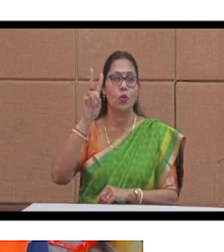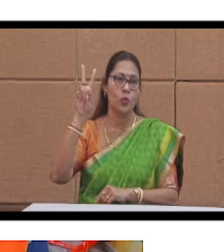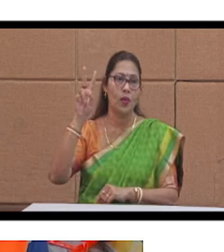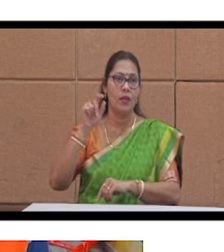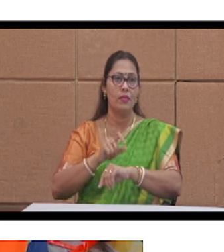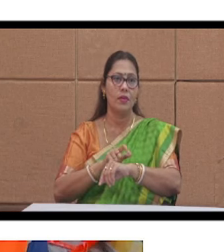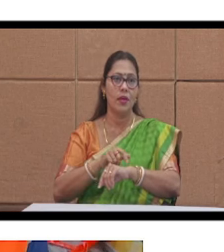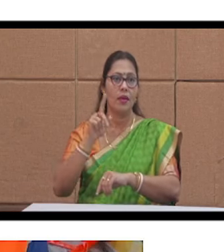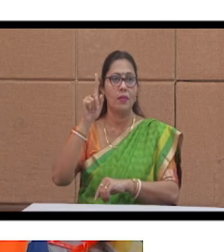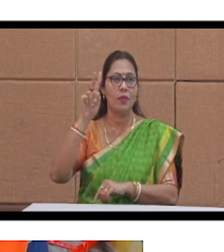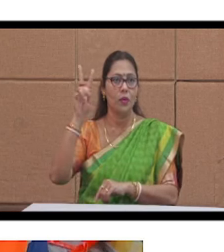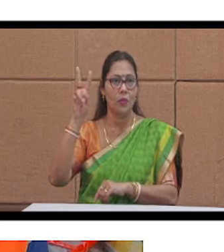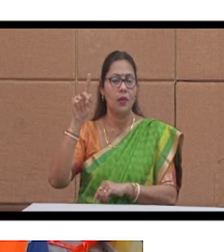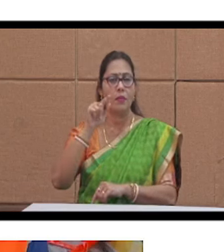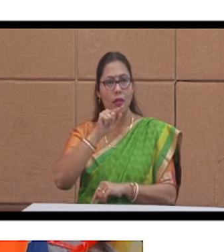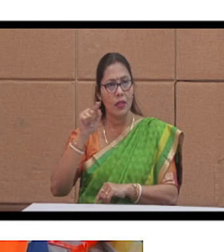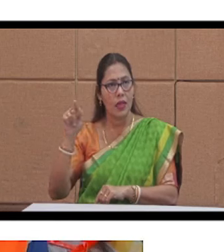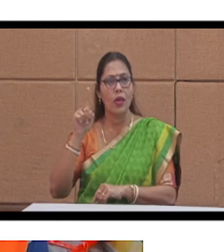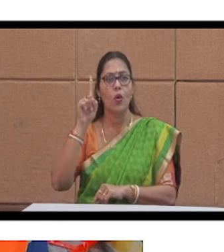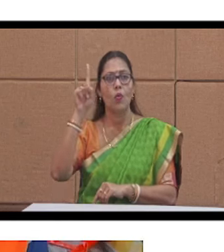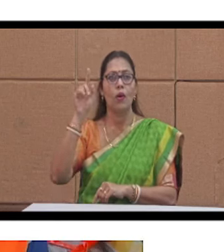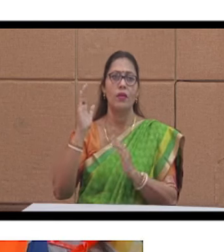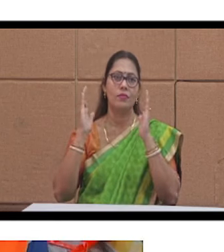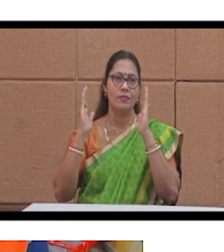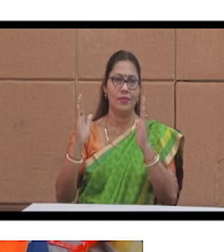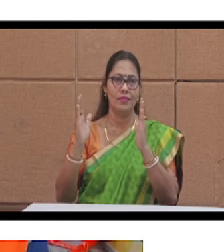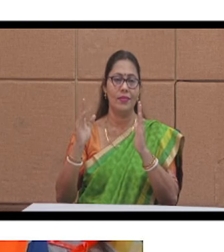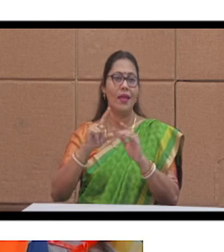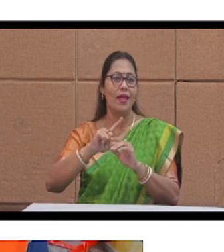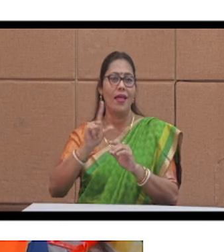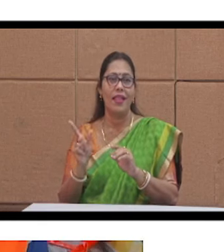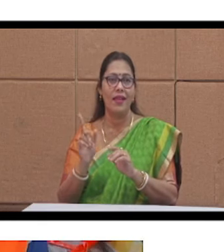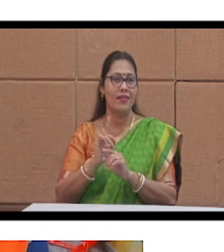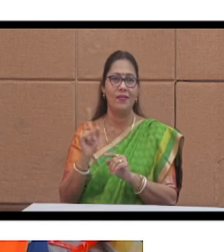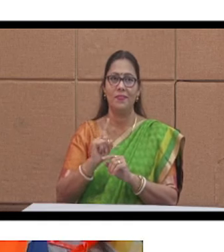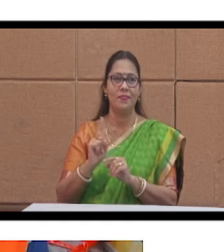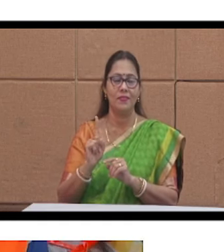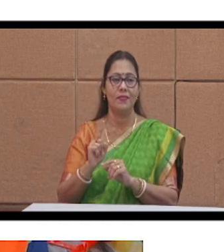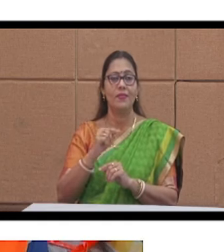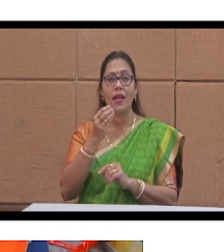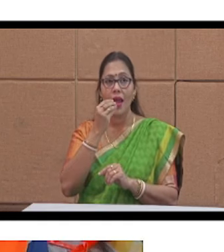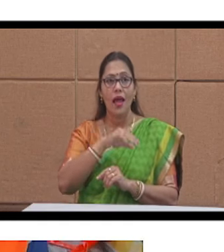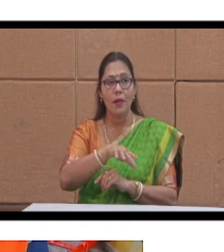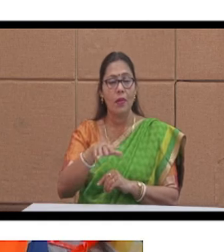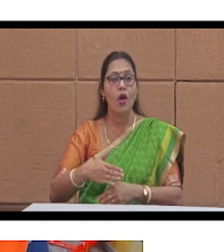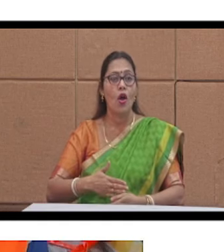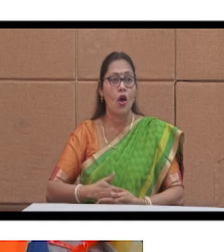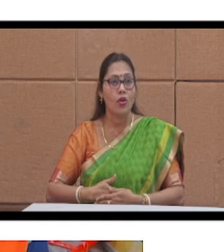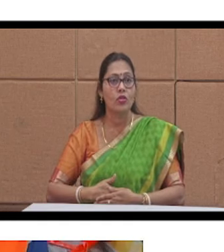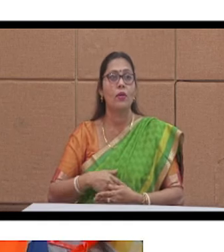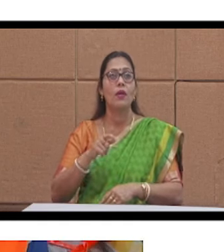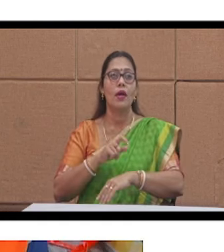সময় কিন্তু 12:00 টা একটার বেশি কিন্তু করো না তবে কিন্তু এই খাবার হজম